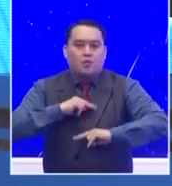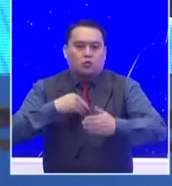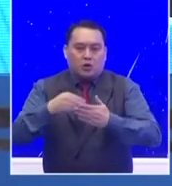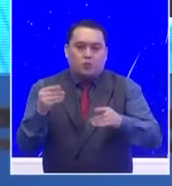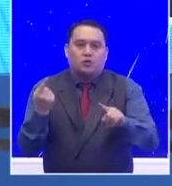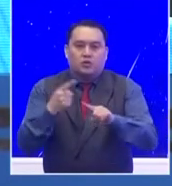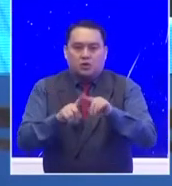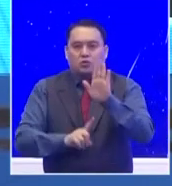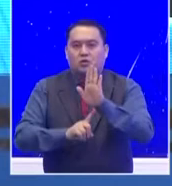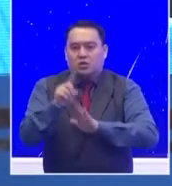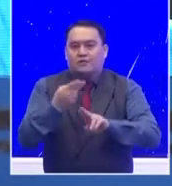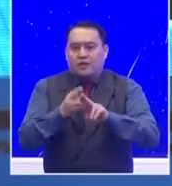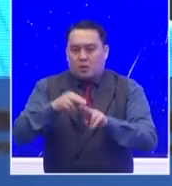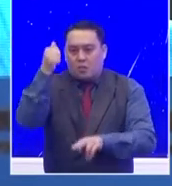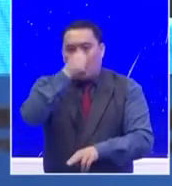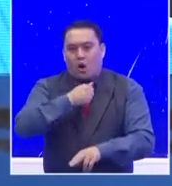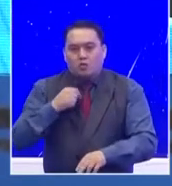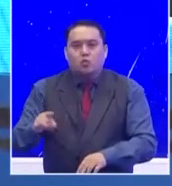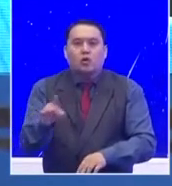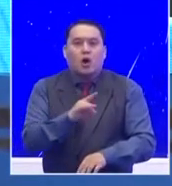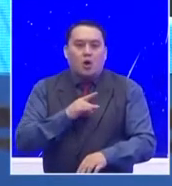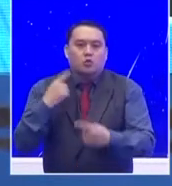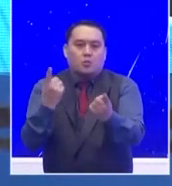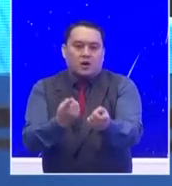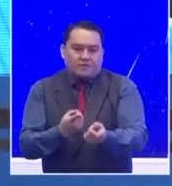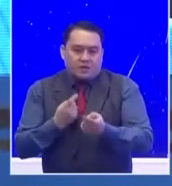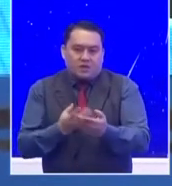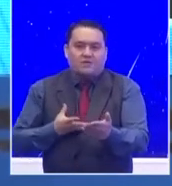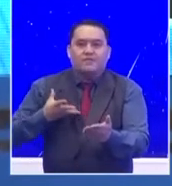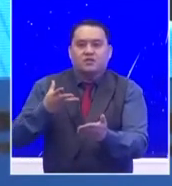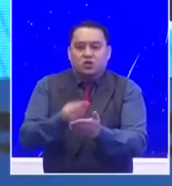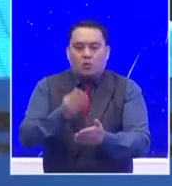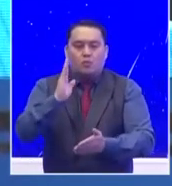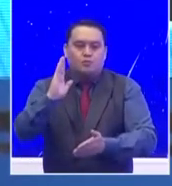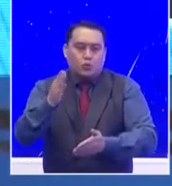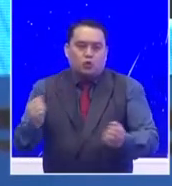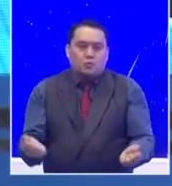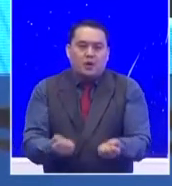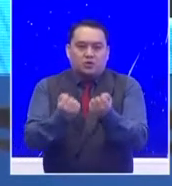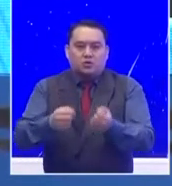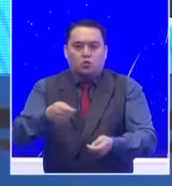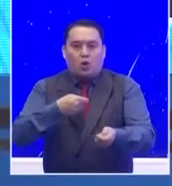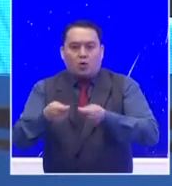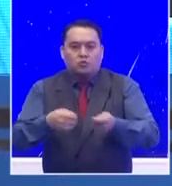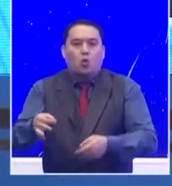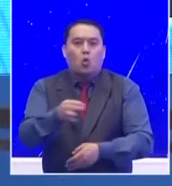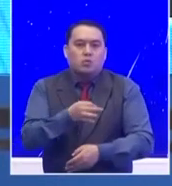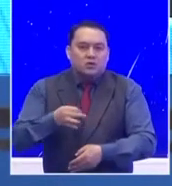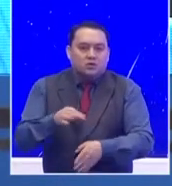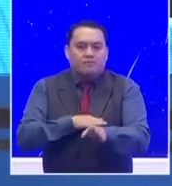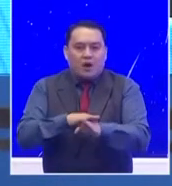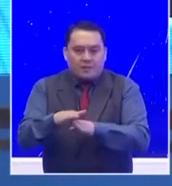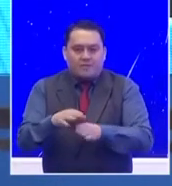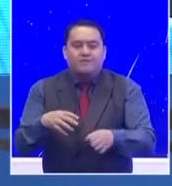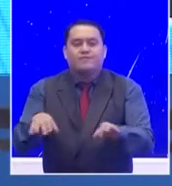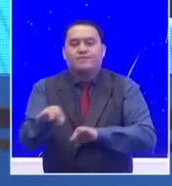техники начнутся уже в этом году. В целом район очень привлекателен для инвесторов. И в будущем при поддержке руководства области мы намерены реализовать